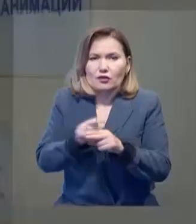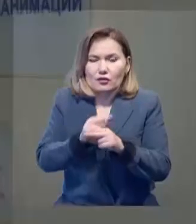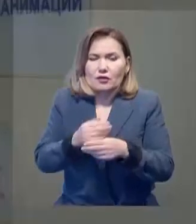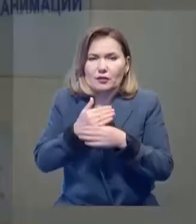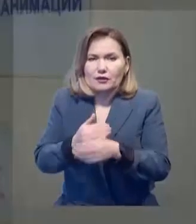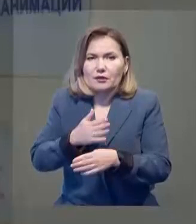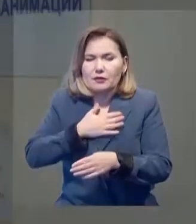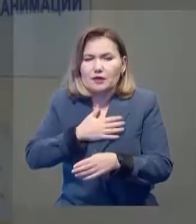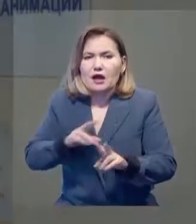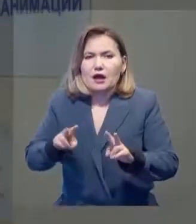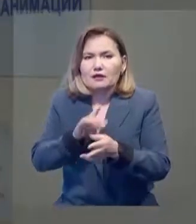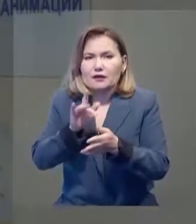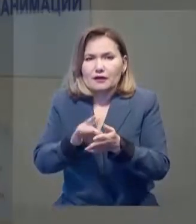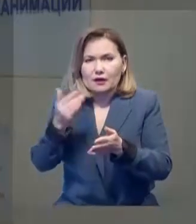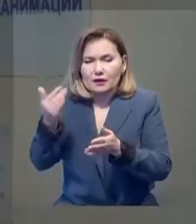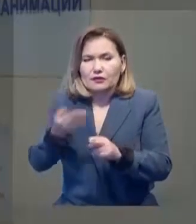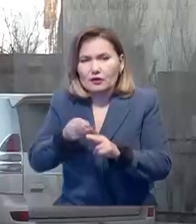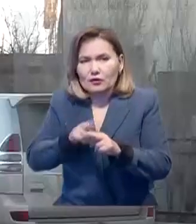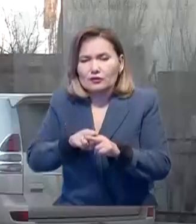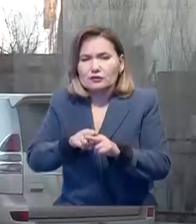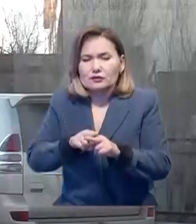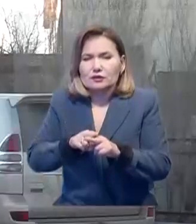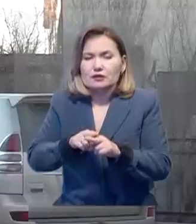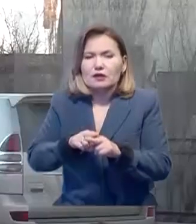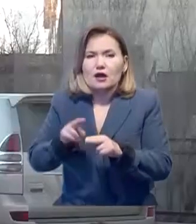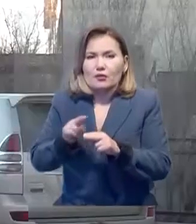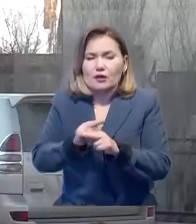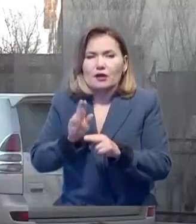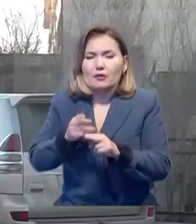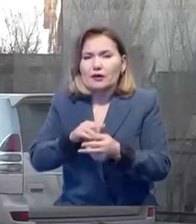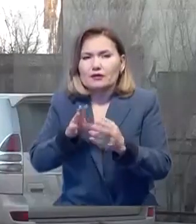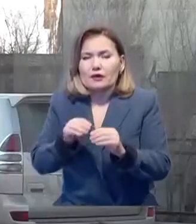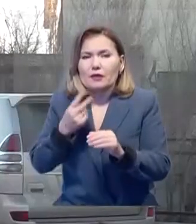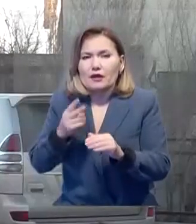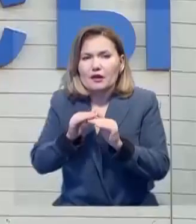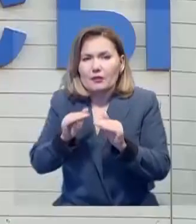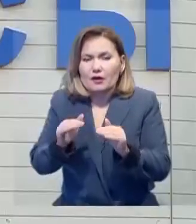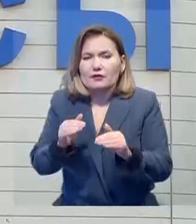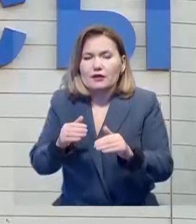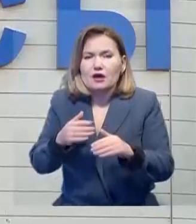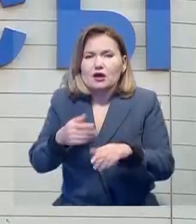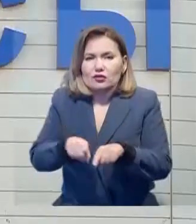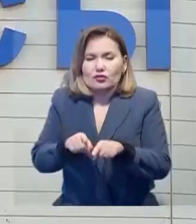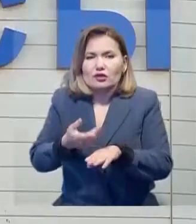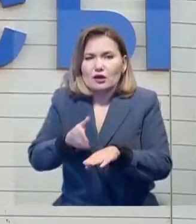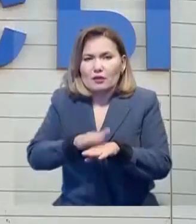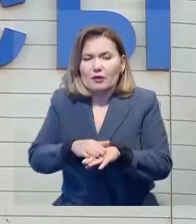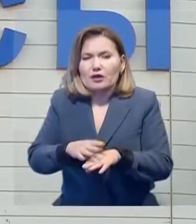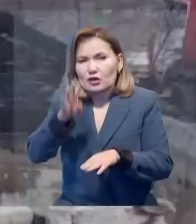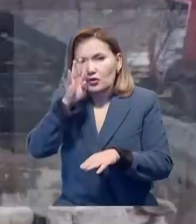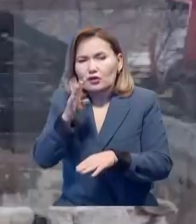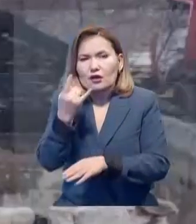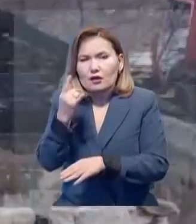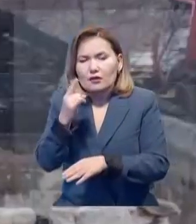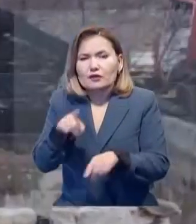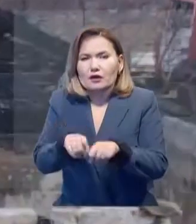жағдайда біз Астанаға жаңа ситуацион центрге шығамыз. Облыстық балалар ауруханасына түскен 2 баланың жағдайы да алаңдатарлық. Оның бірі 4 айлық нәресте